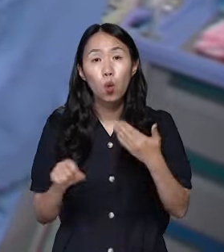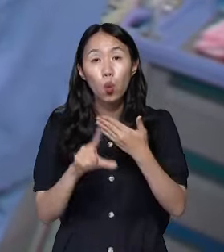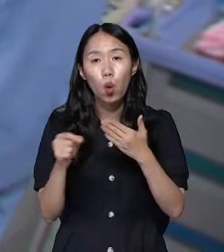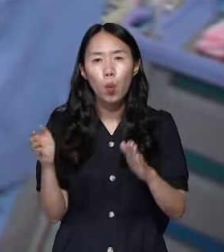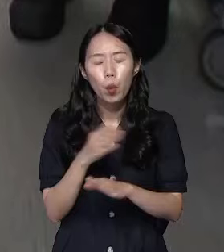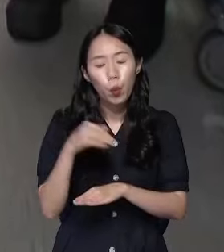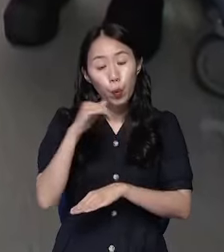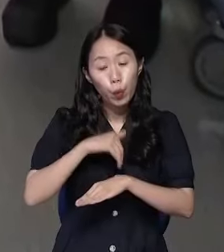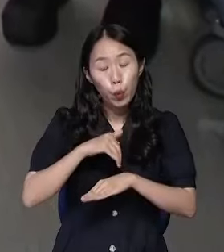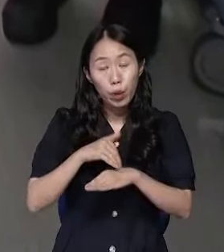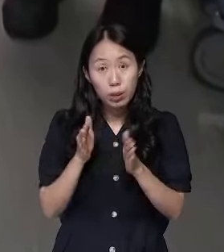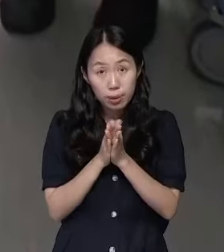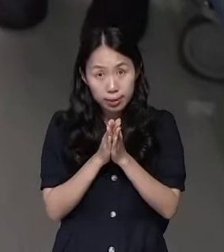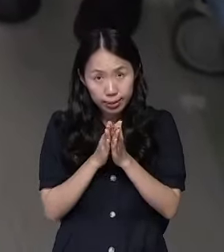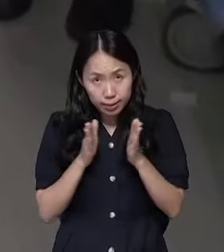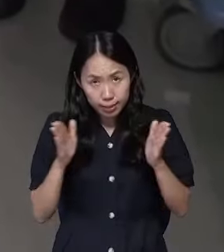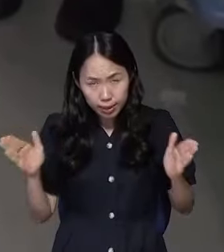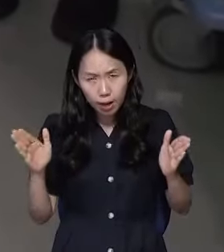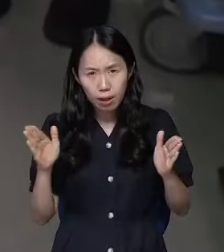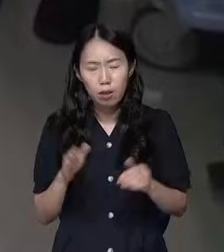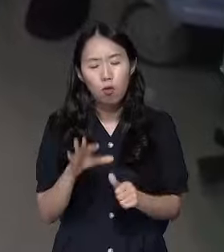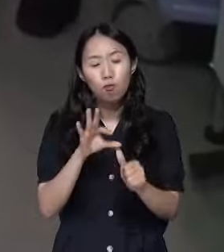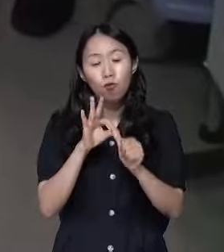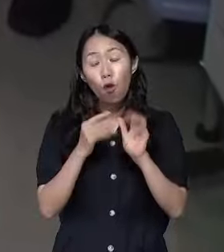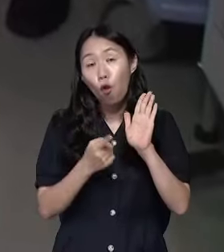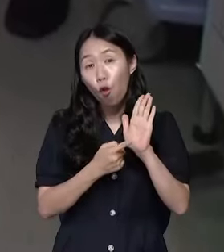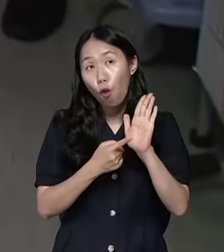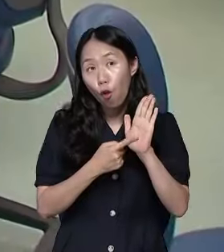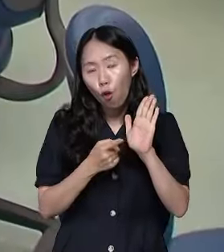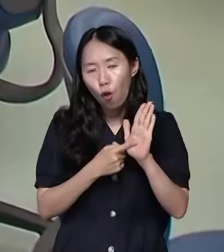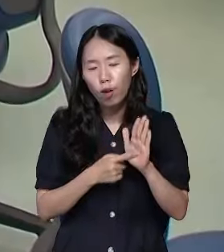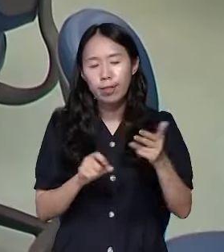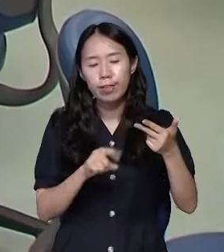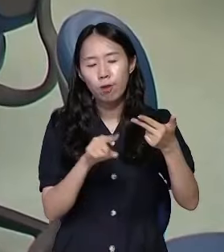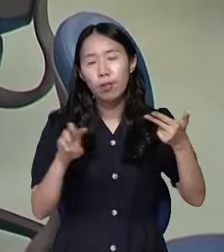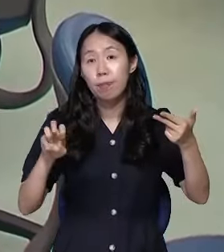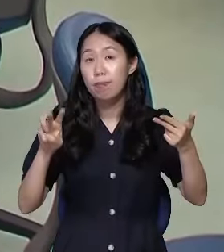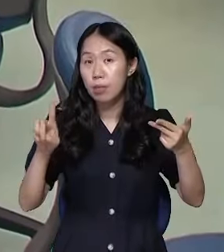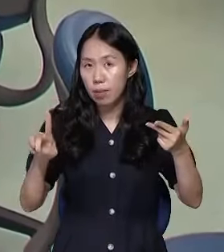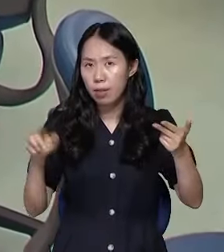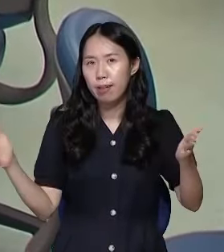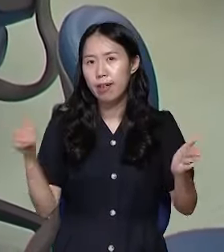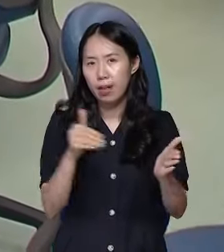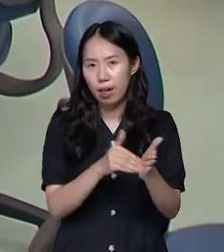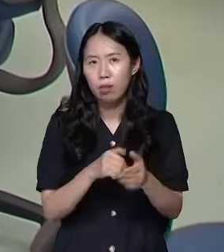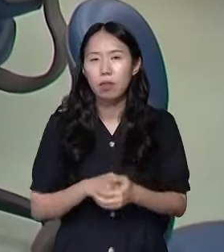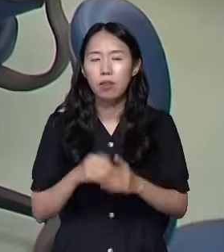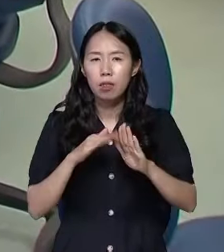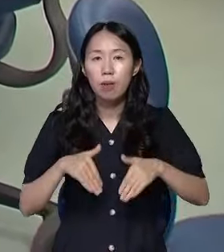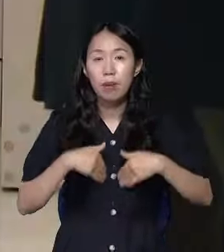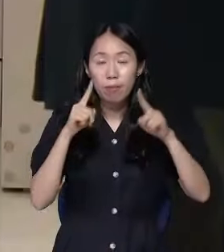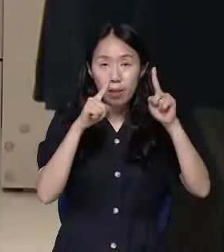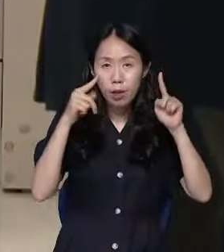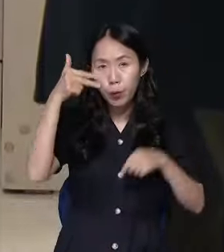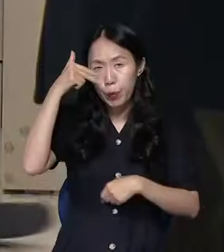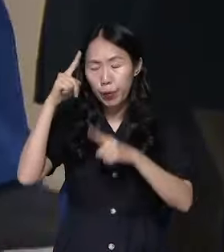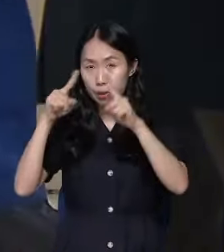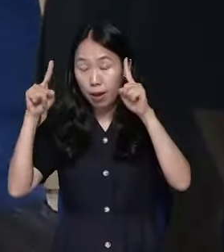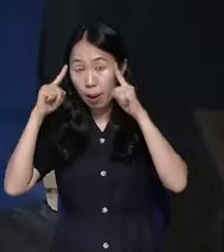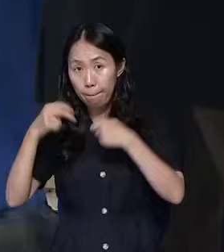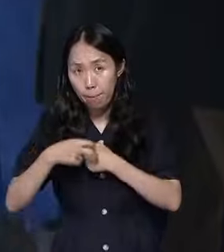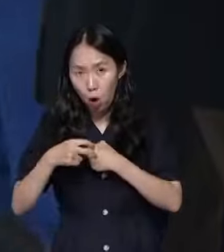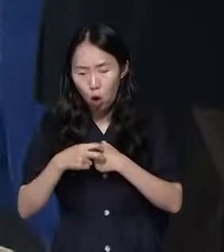9월부터 수련을 시작하는 하반기 전공의 모집 절차가 31일까지 진행됩니다. 전남대병원과